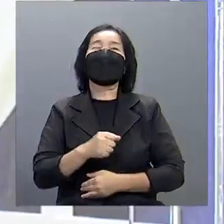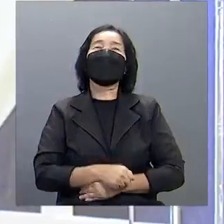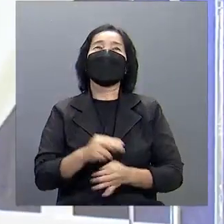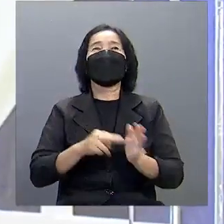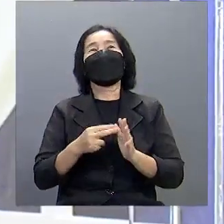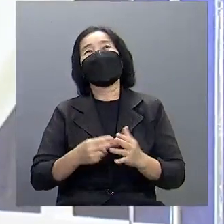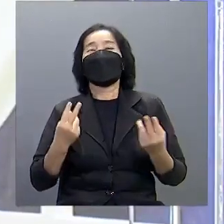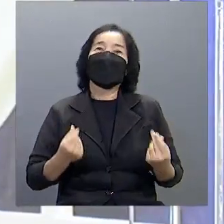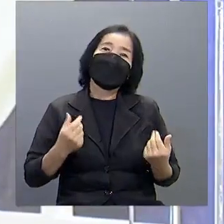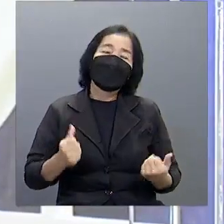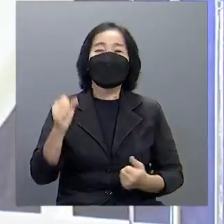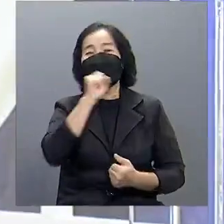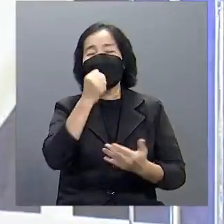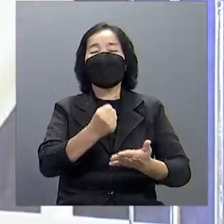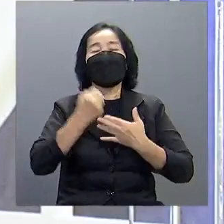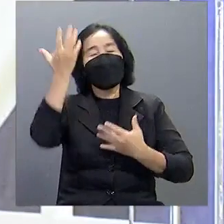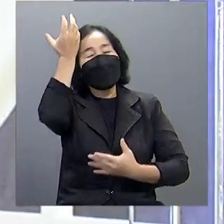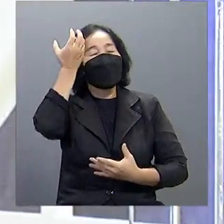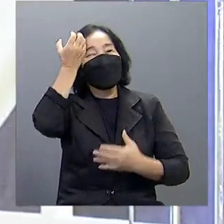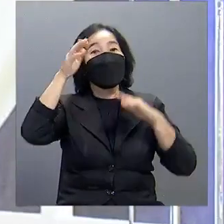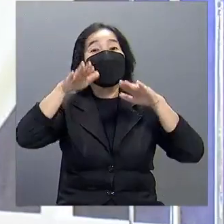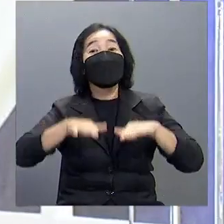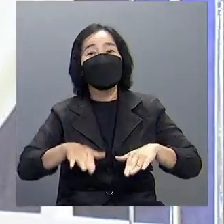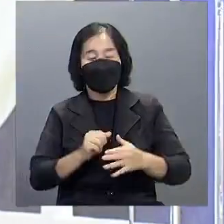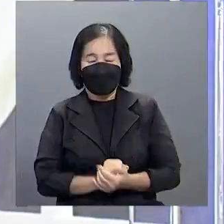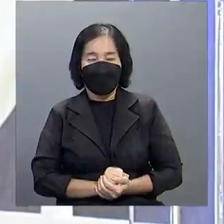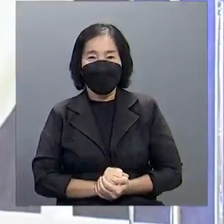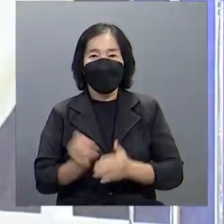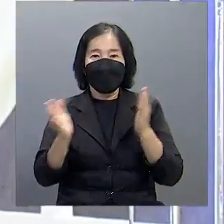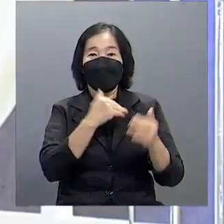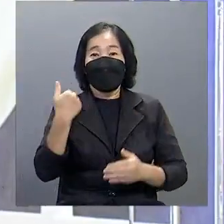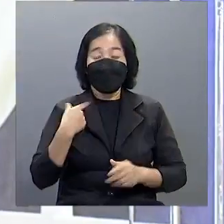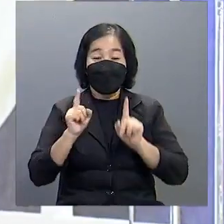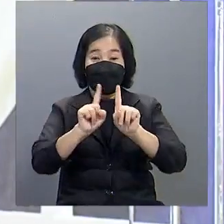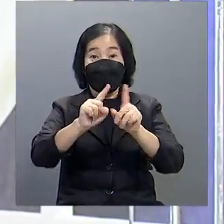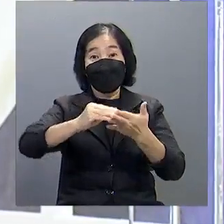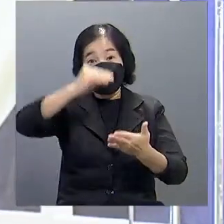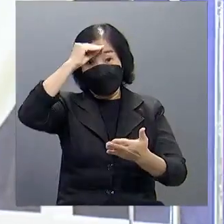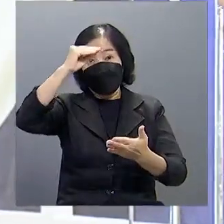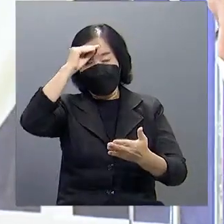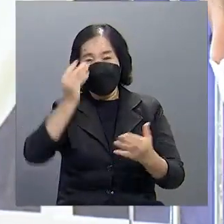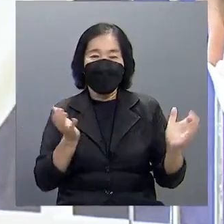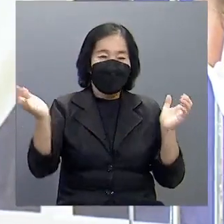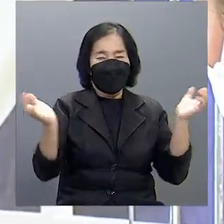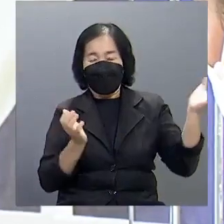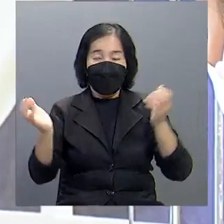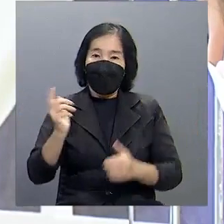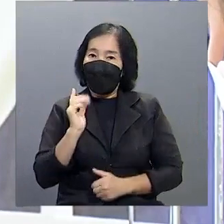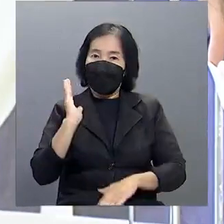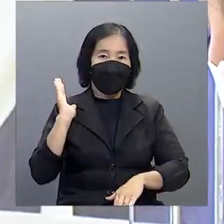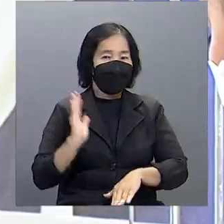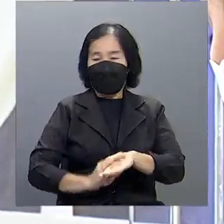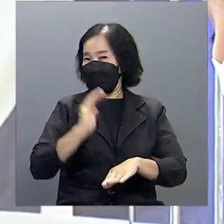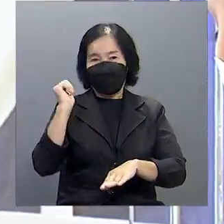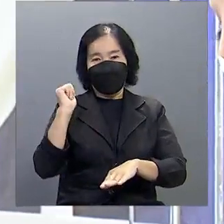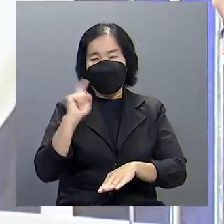วยผ่อนคลายครับพาไปเต้นกันหน่อยดีกว่าคุณผู้ชมครับไปดูคู่นักเรียนเต้นลีลาโชว์สเต็ปมัดใจสาวเลยนะครับเขาจะสเต็ปแบบ